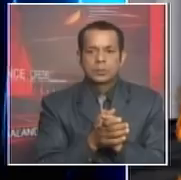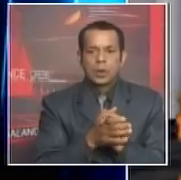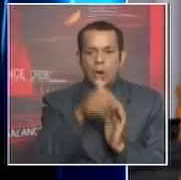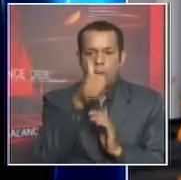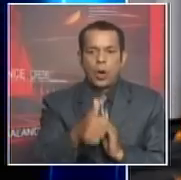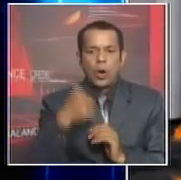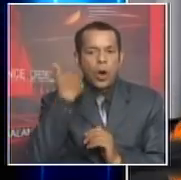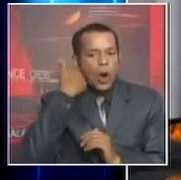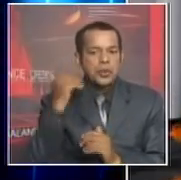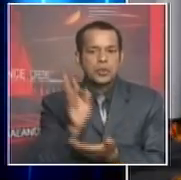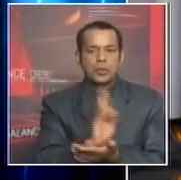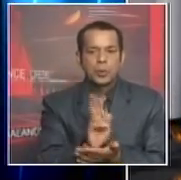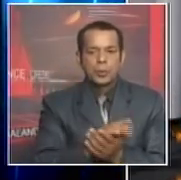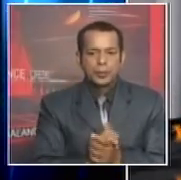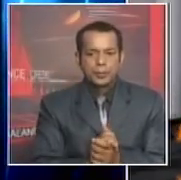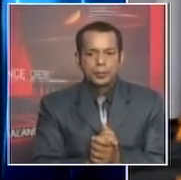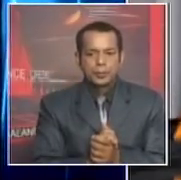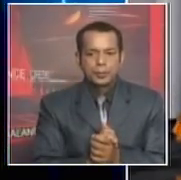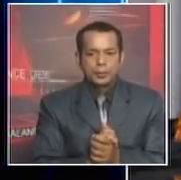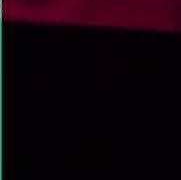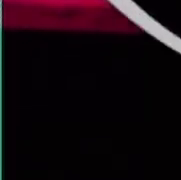अब पालो हट रिपोर्टको।